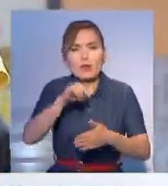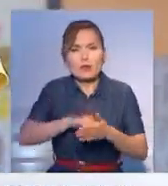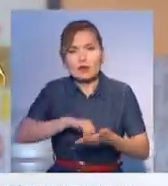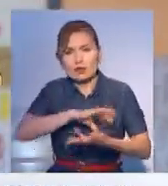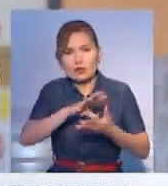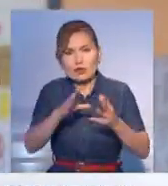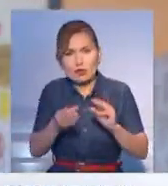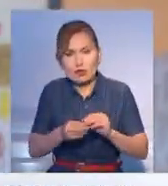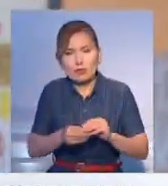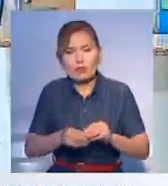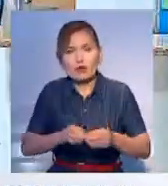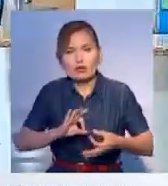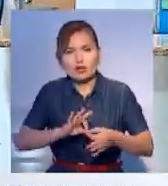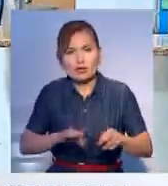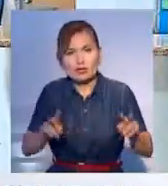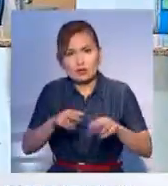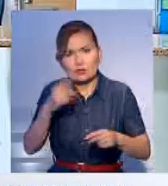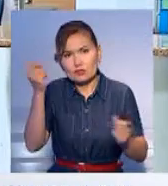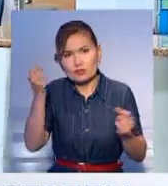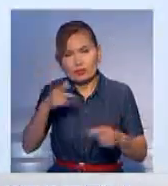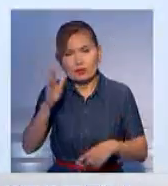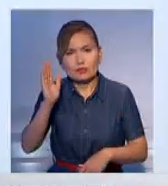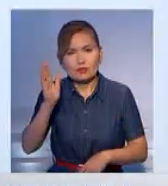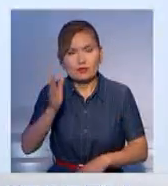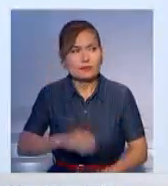нәтижесін ресми түрде жариялайды.